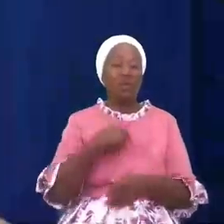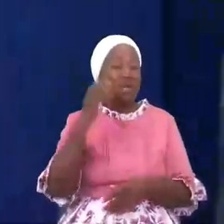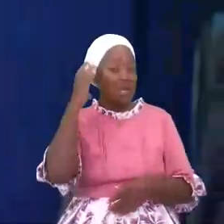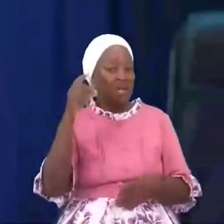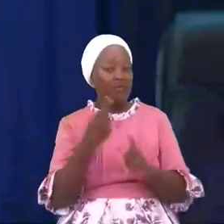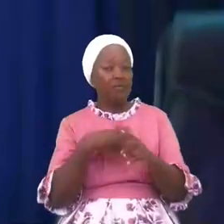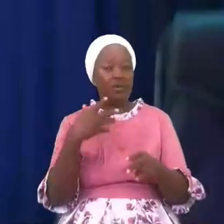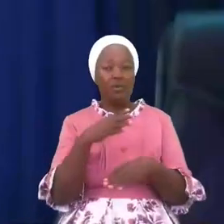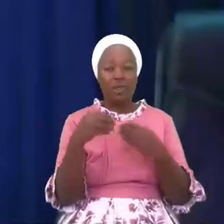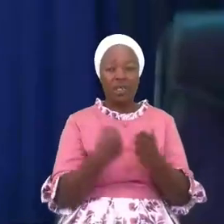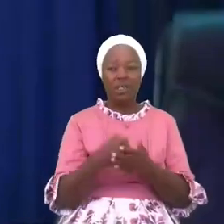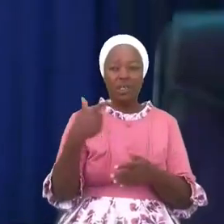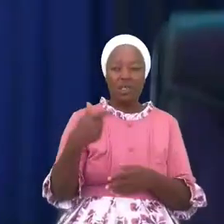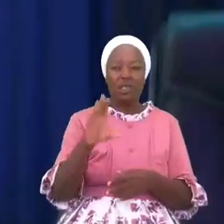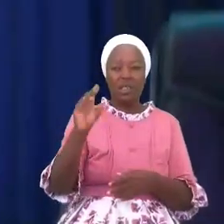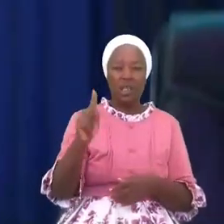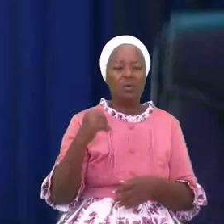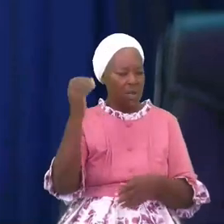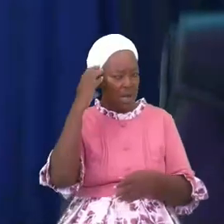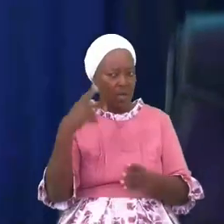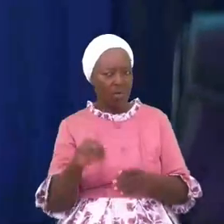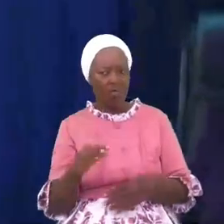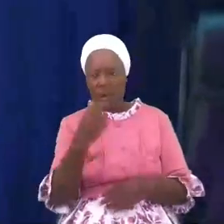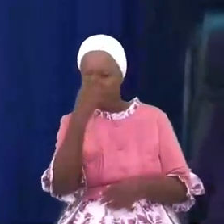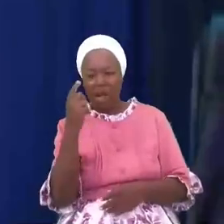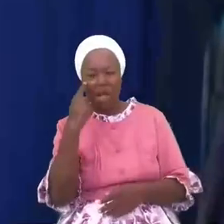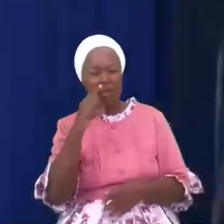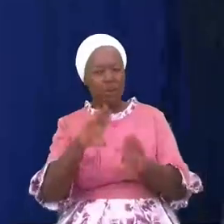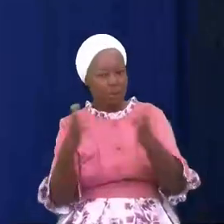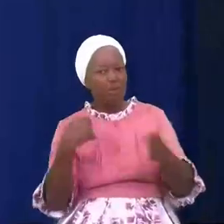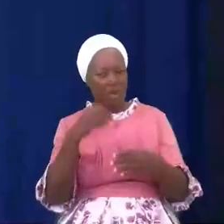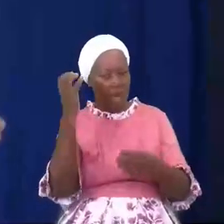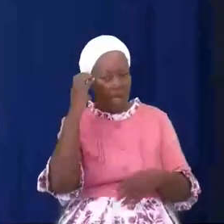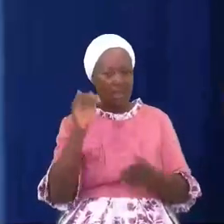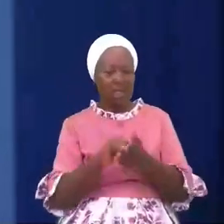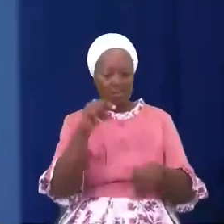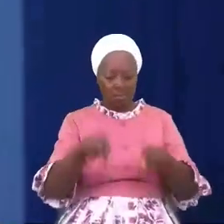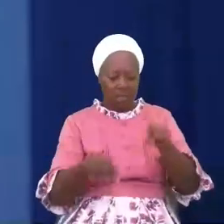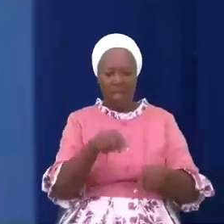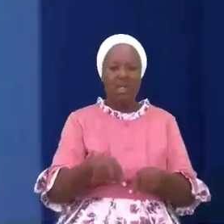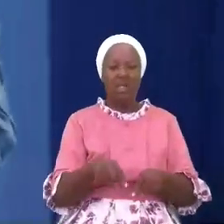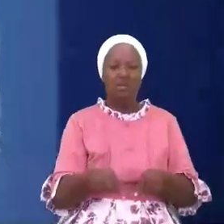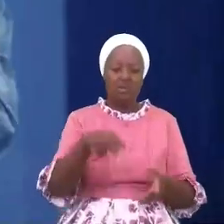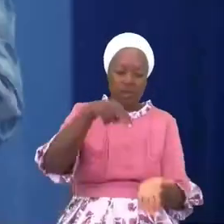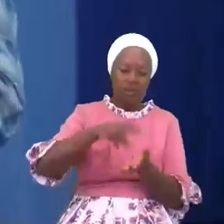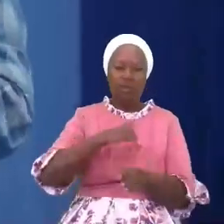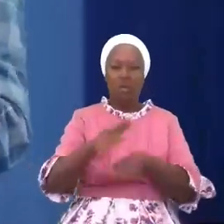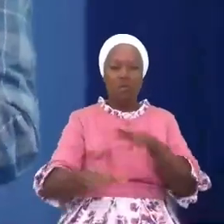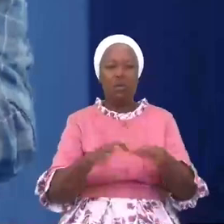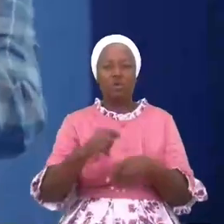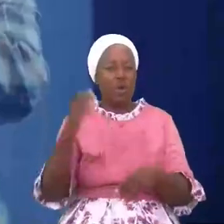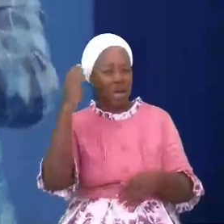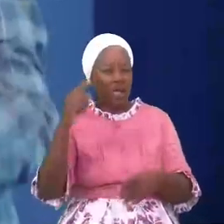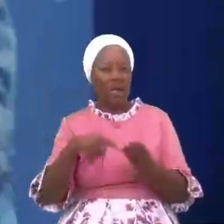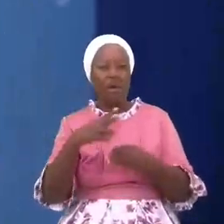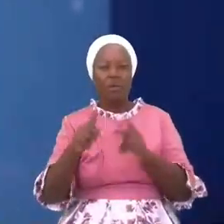JCK, nous avons entendu les yeux ouverts. Quand nous avons entendu des paralytiques marcher et marchent, nous avons entendu parler